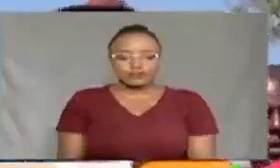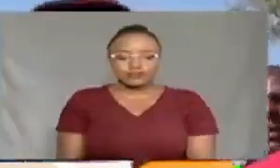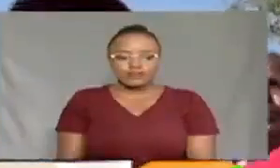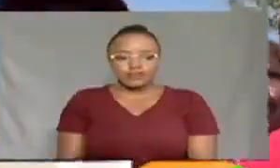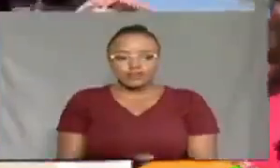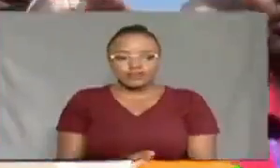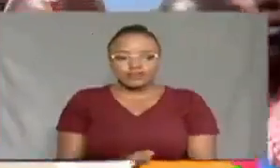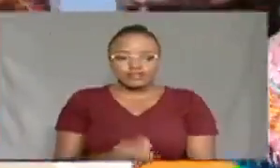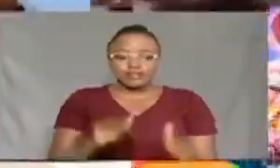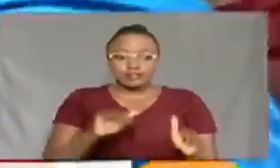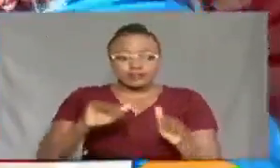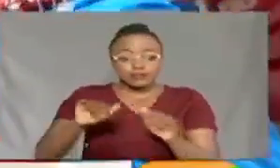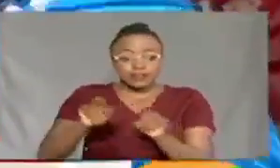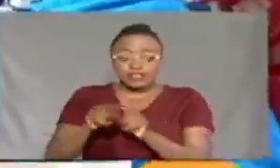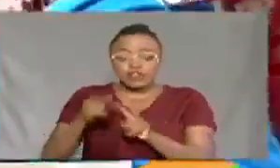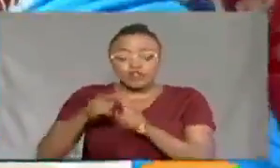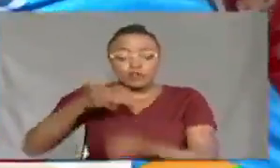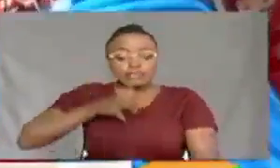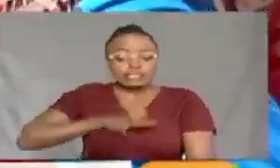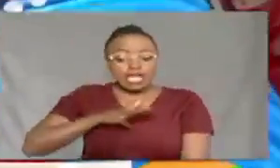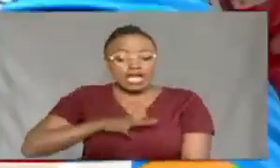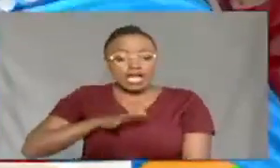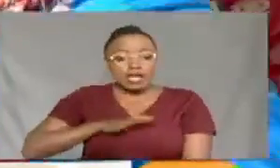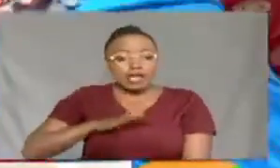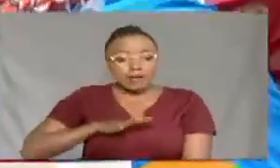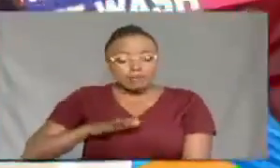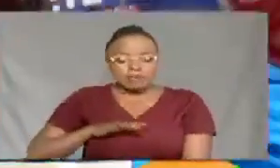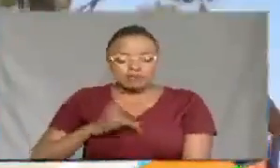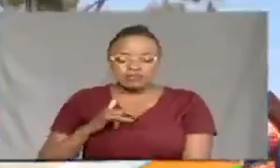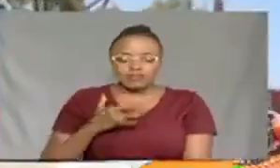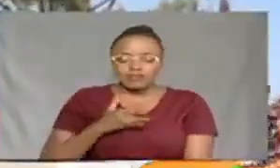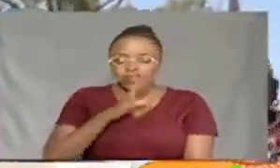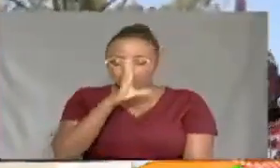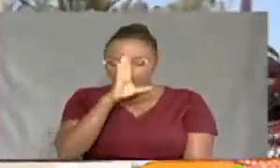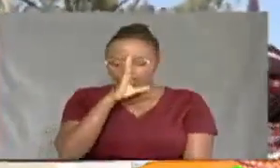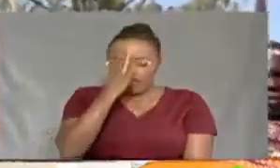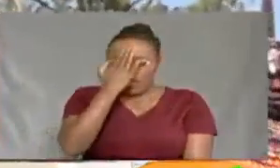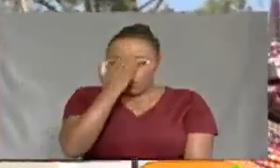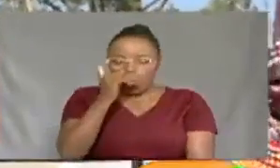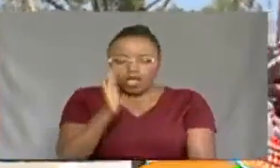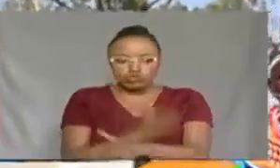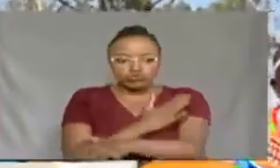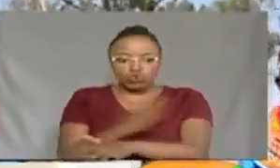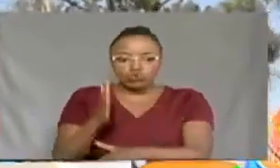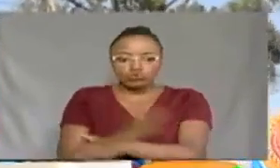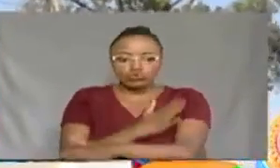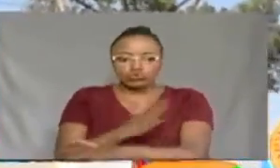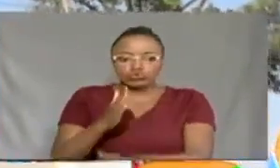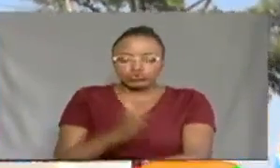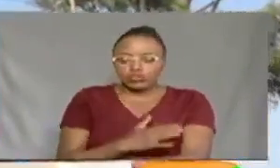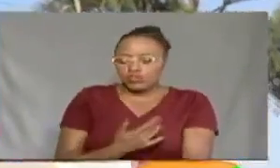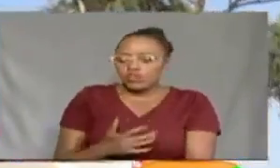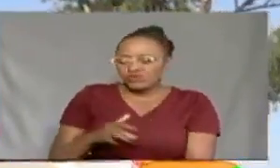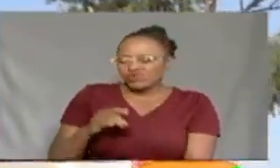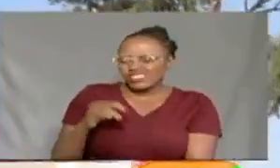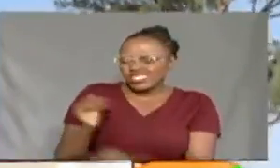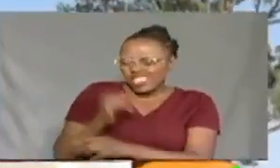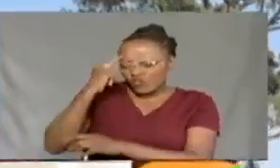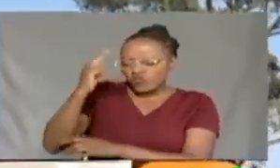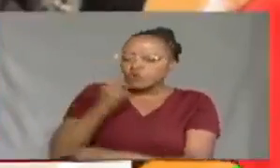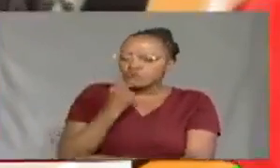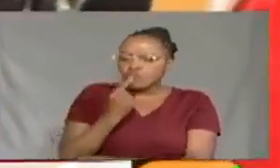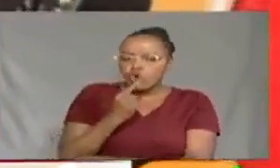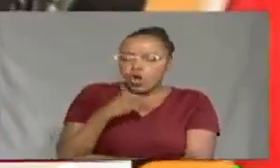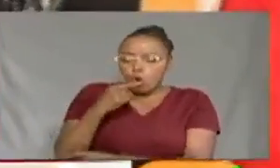Wanakwaya hawa kutoka Samburu waliondoka kishingo upande kwani wimbo wao huu wa Lumoi ambao